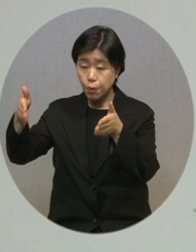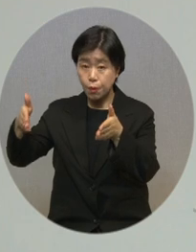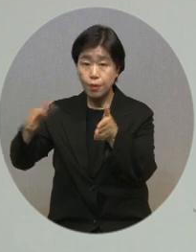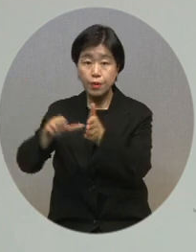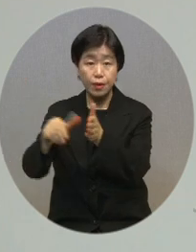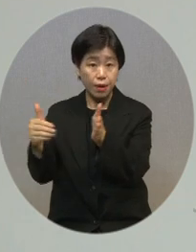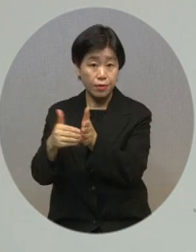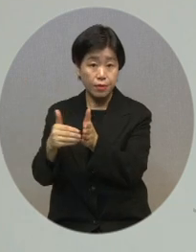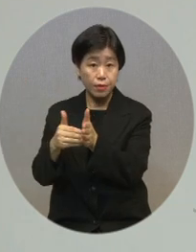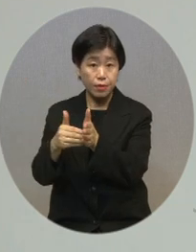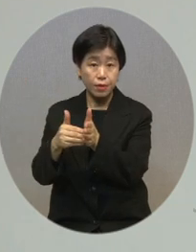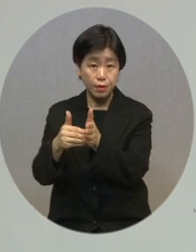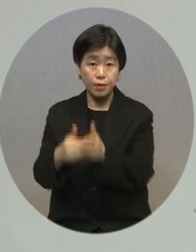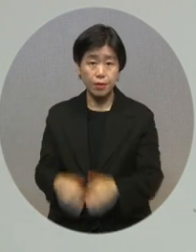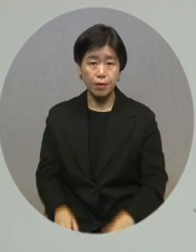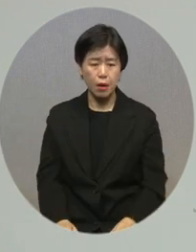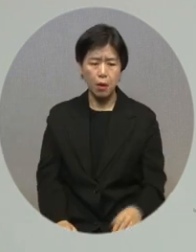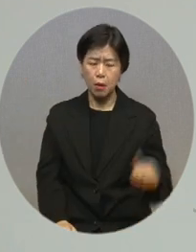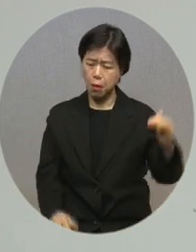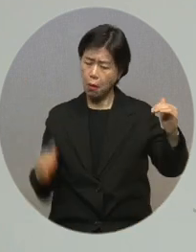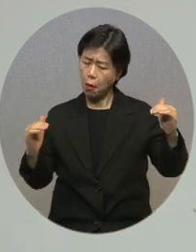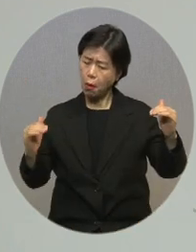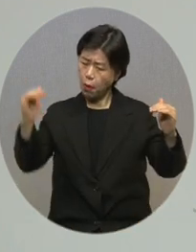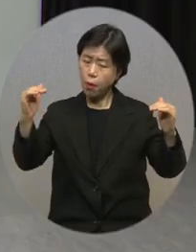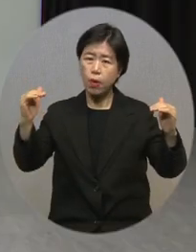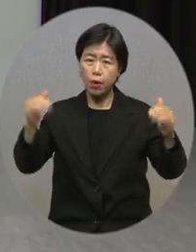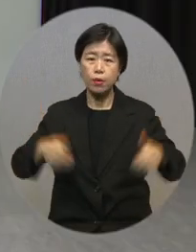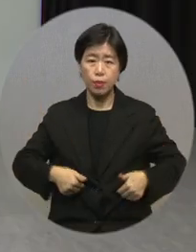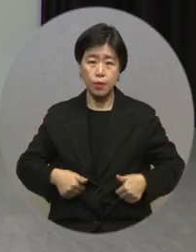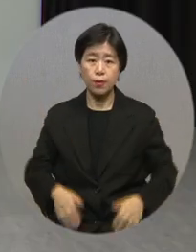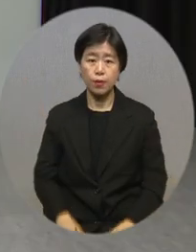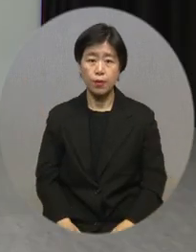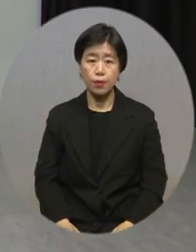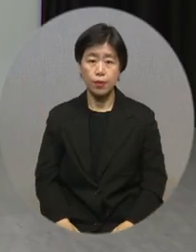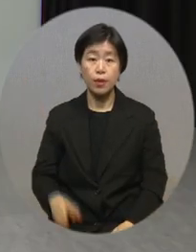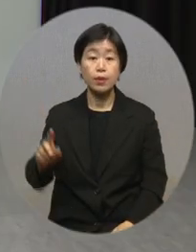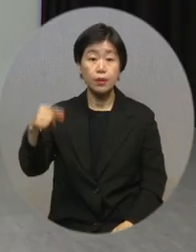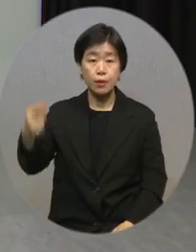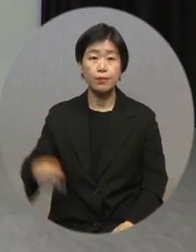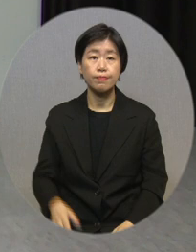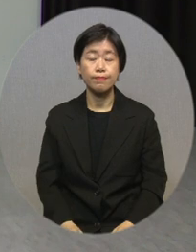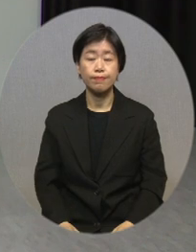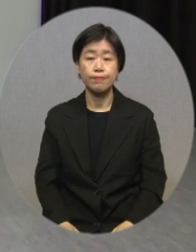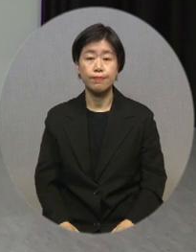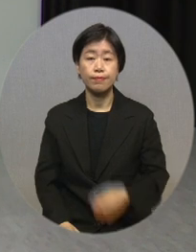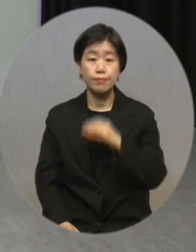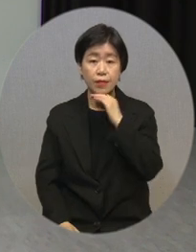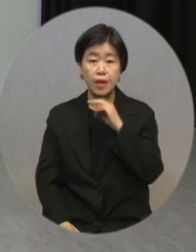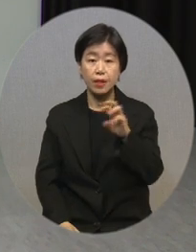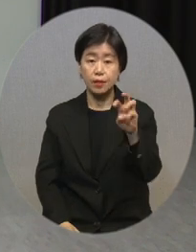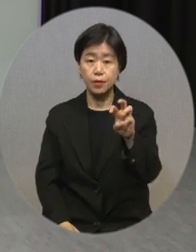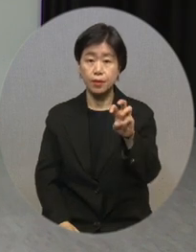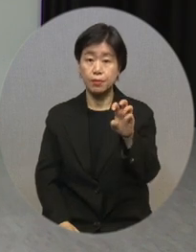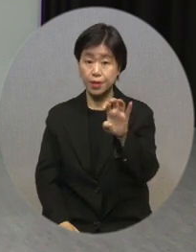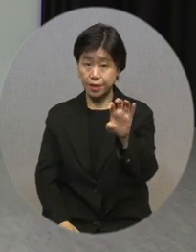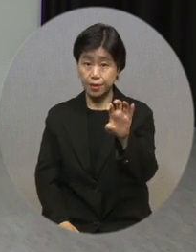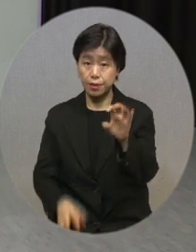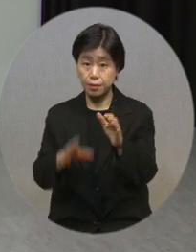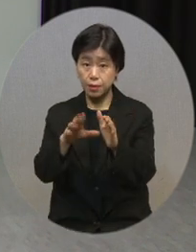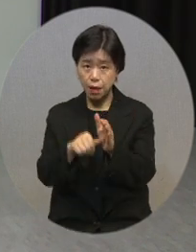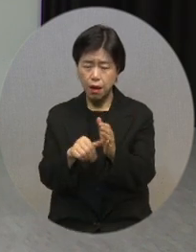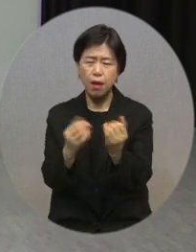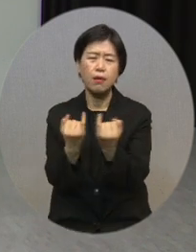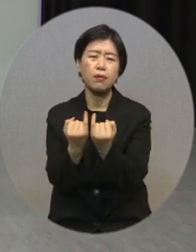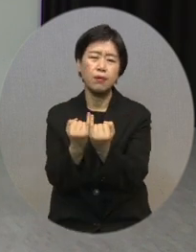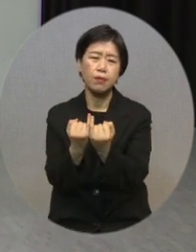29세까지는 OECD 평균까지 끌어올릴 필요가 있겠다. 네. 그 다음에 그 30, 40대 같은 경우는 여성이